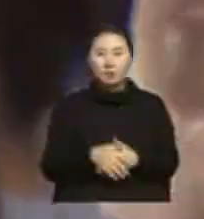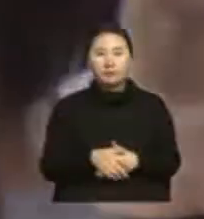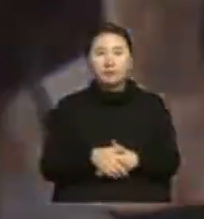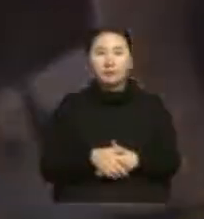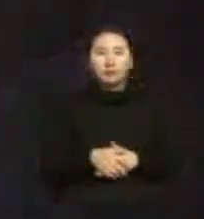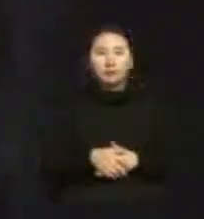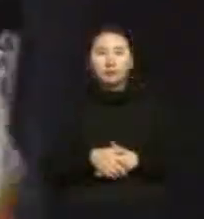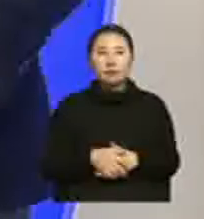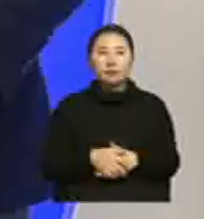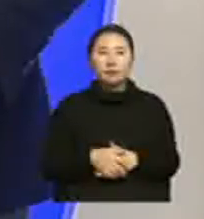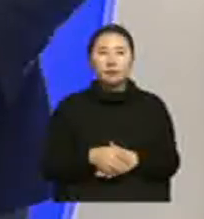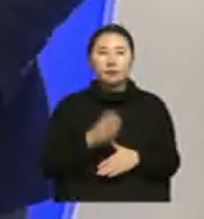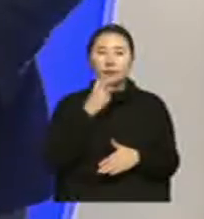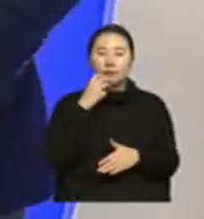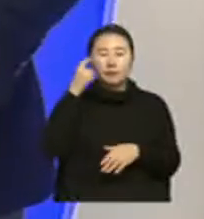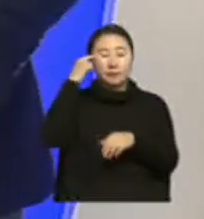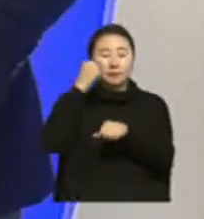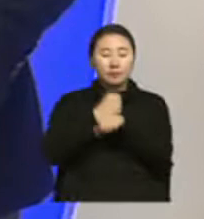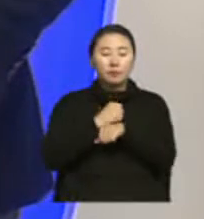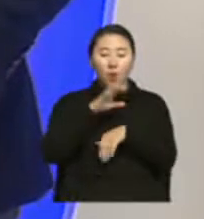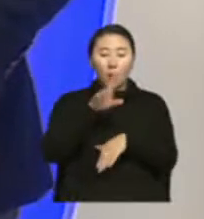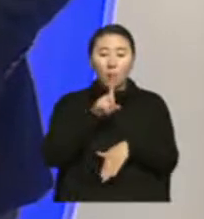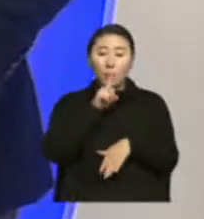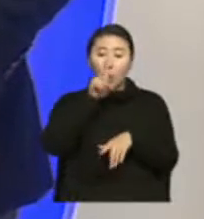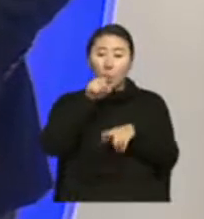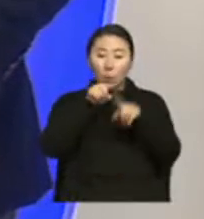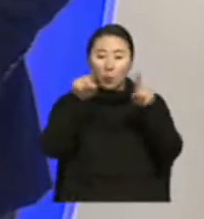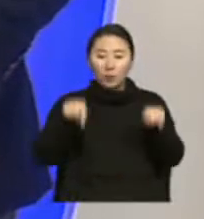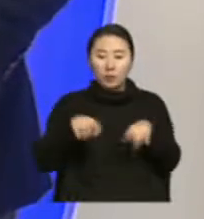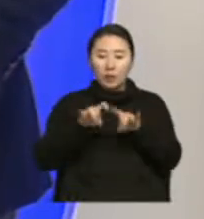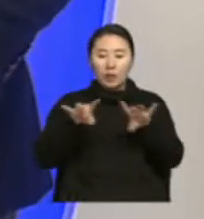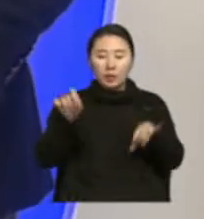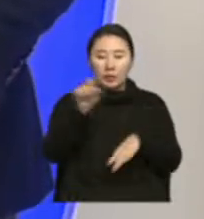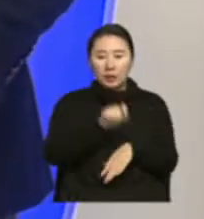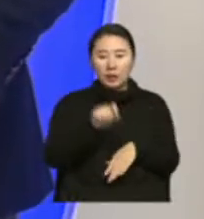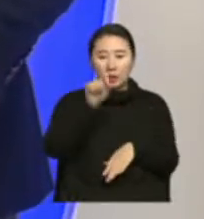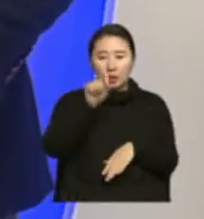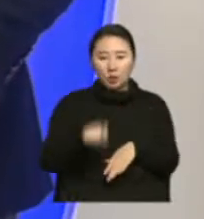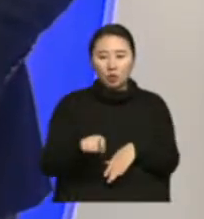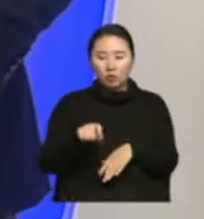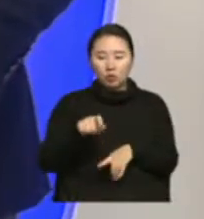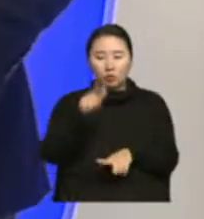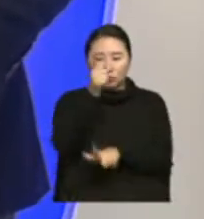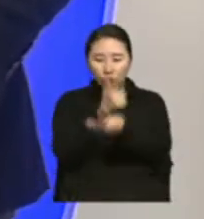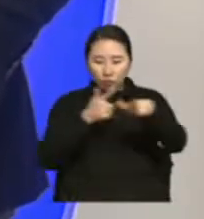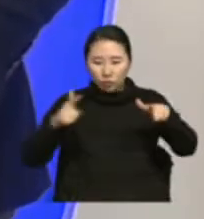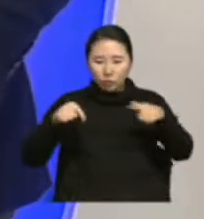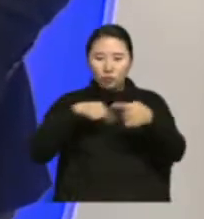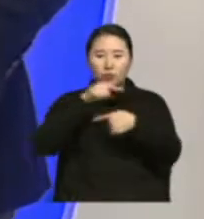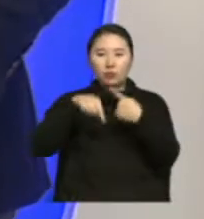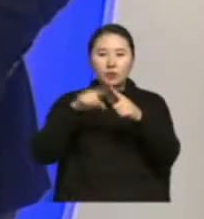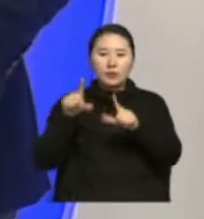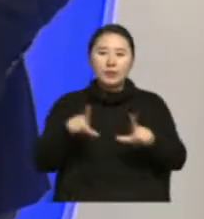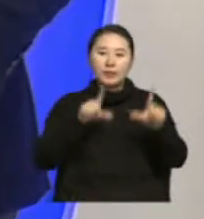지적했습니다. 서울연구원은 보고서에서 각 자치구별로 산발적으로 운영되고 있는